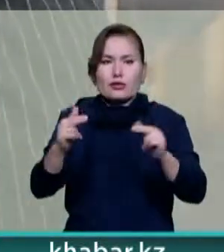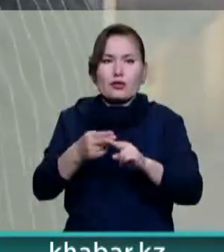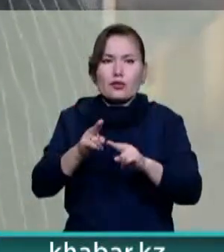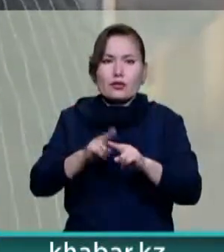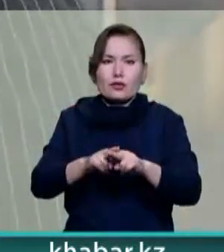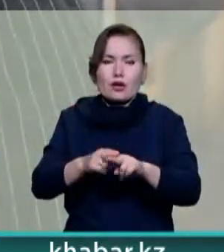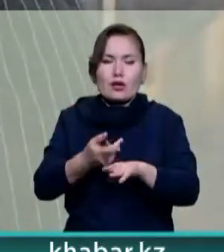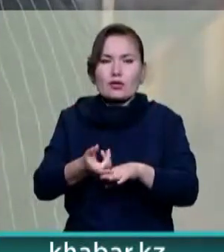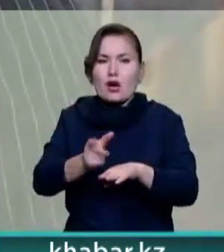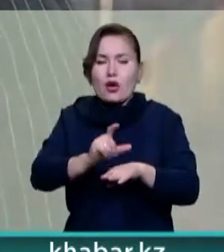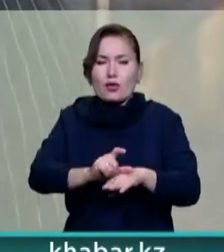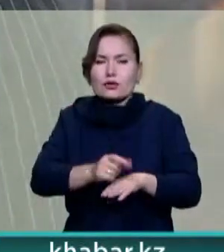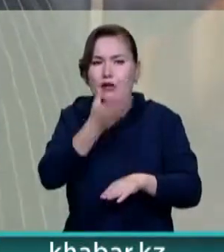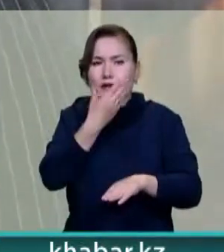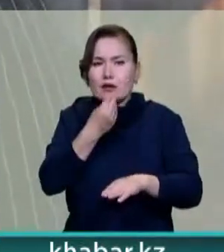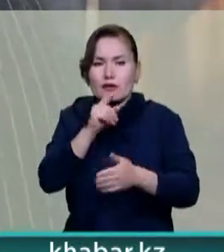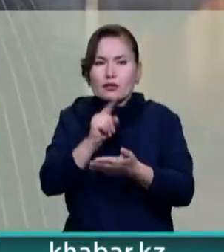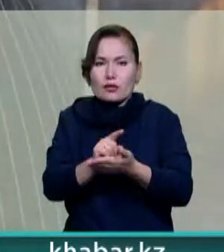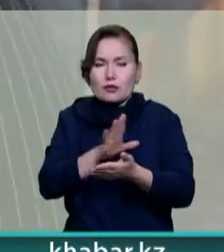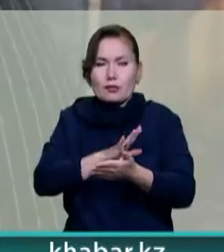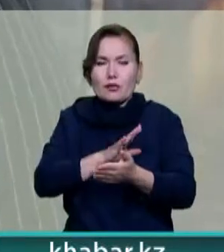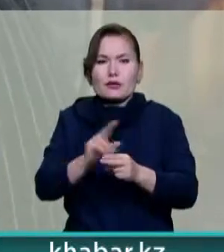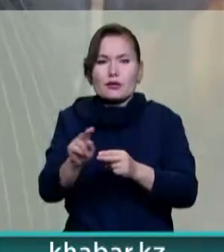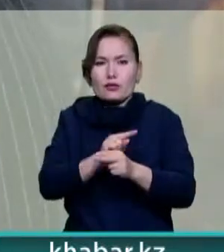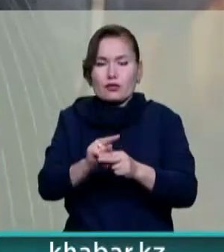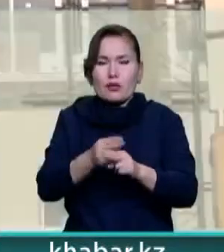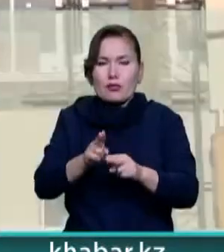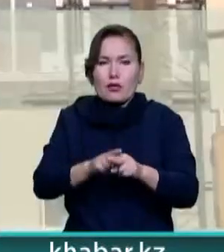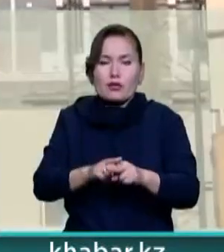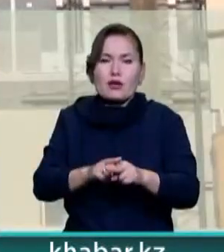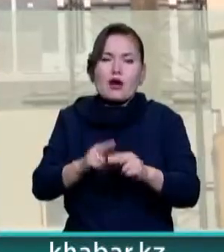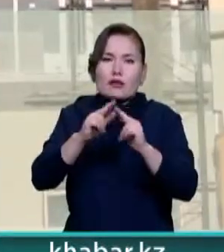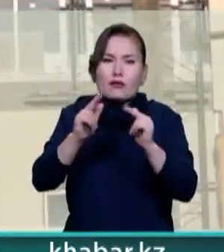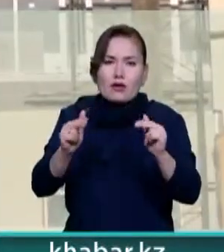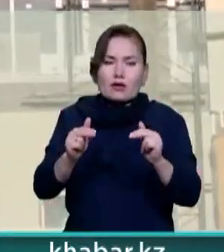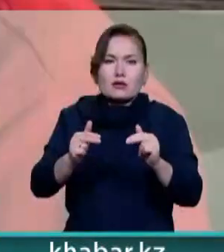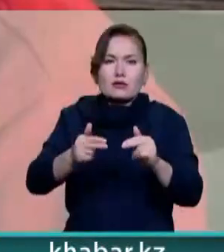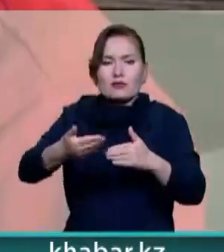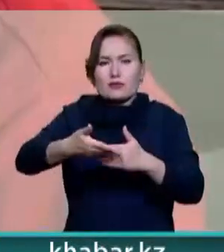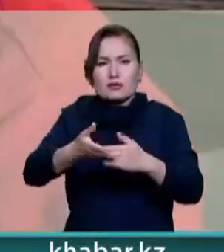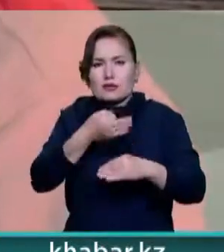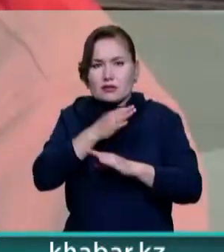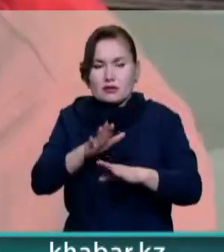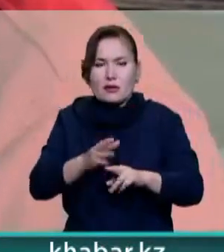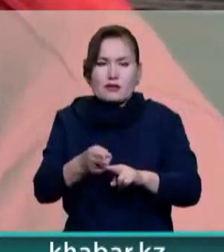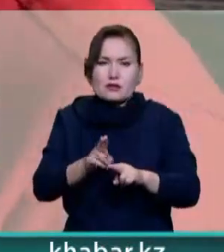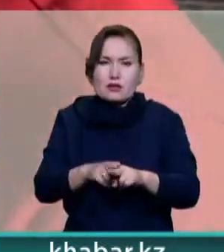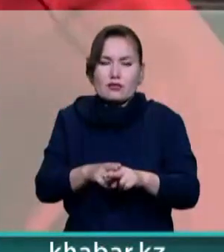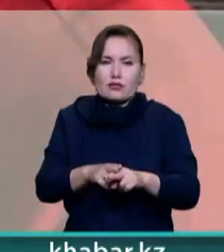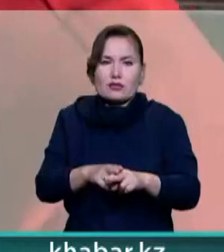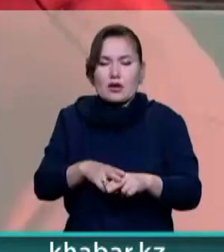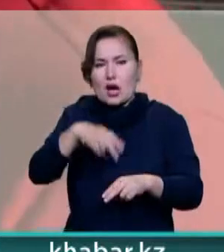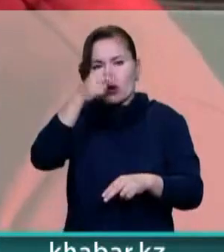мейрамға келген сияқты сезіну керек деп ойлайсыздар ғой. Келбеті сырлау, көңілсіздеу. Жанып тұр керек қой. Енді кішкене